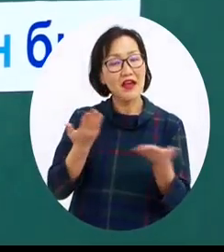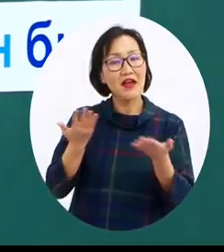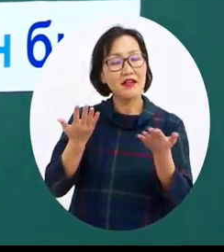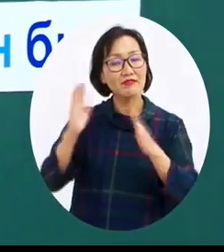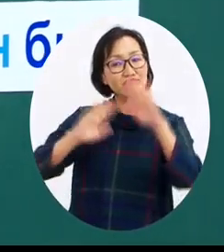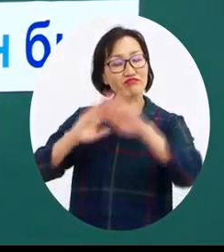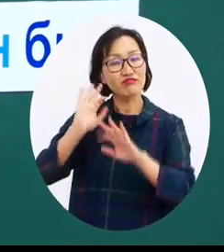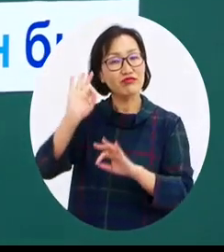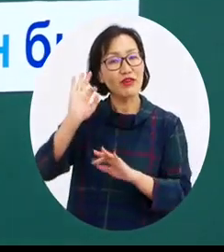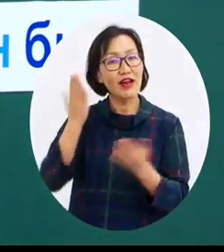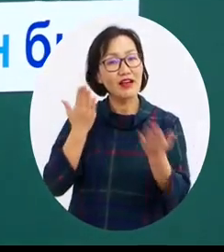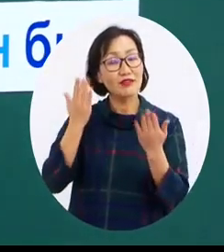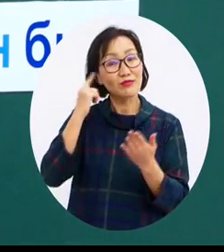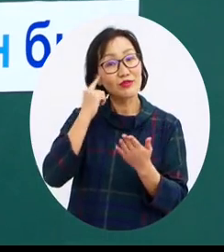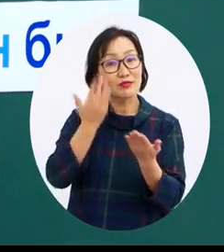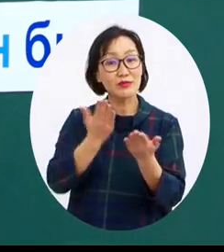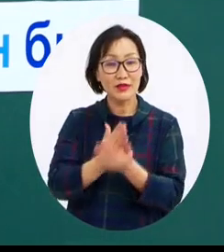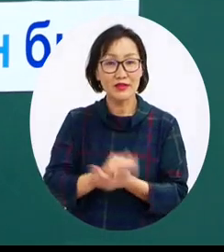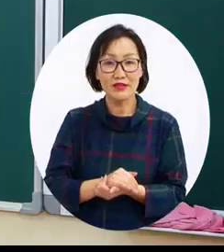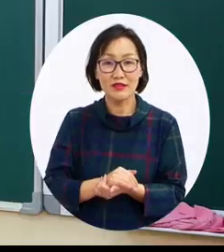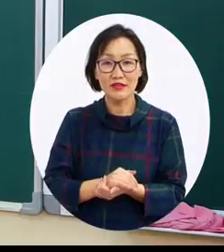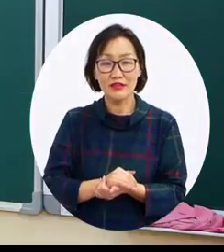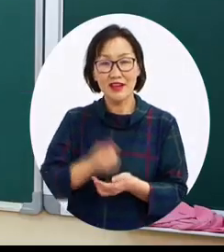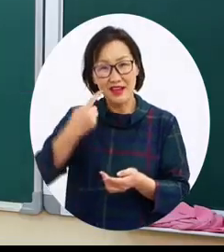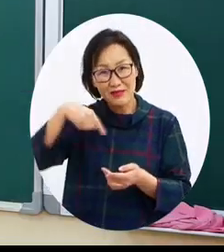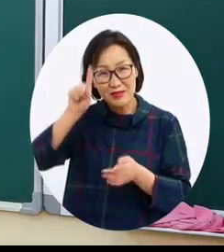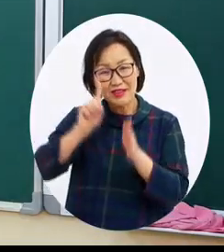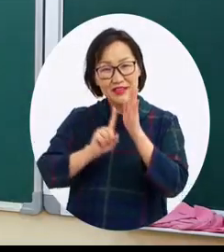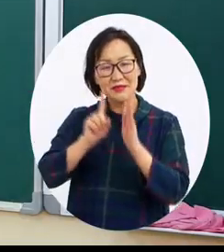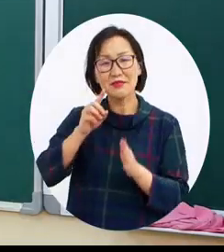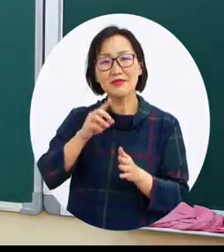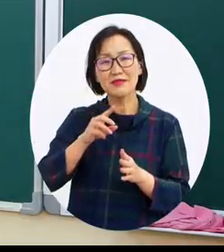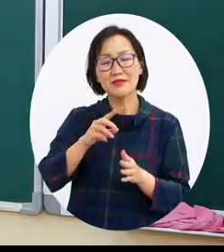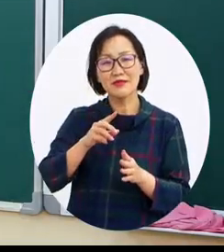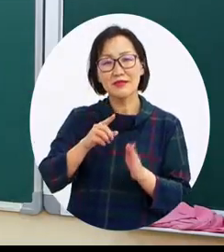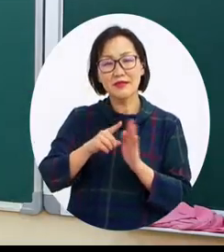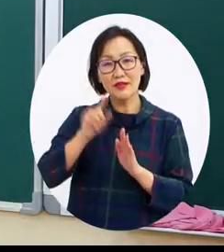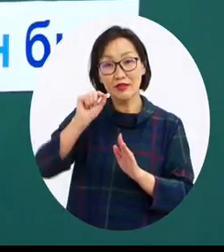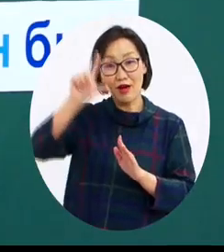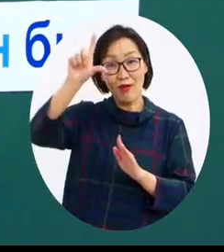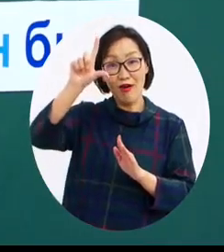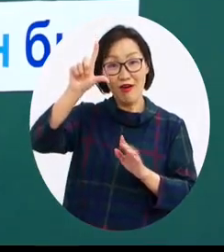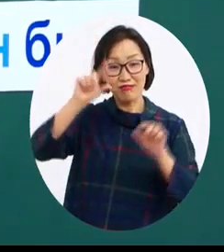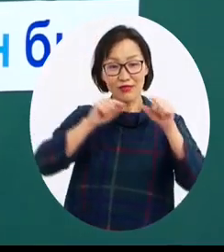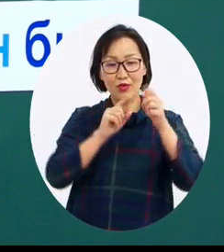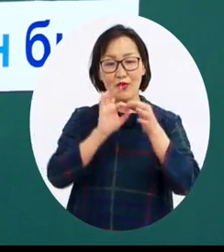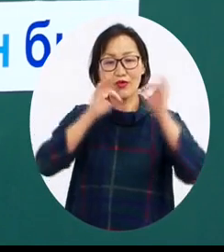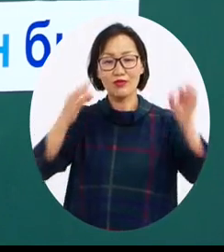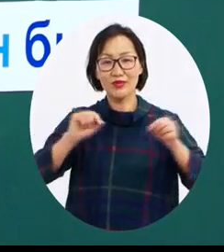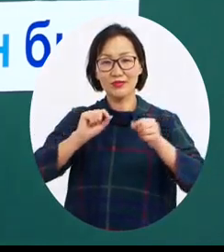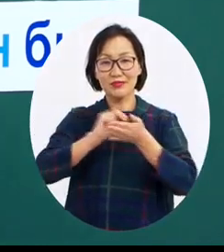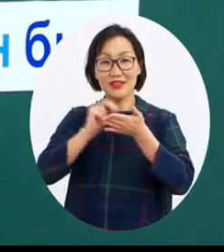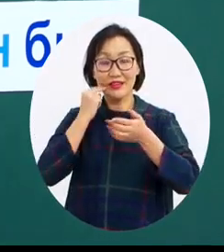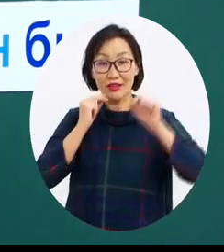байна. За зөв дараалд оруулахад хамгийн ихэнд мэдээж нэг асуудал нь томор ихснэгэ төрүүлээд авчдаг тийм ээ.